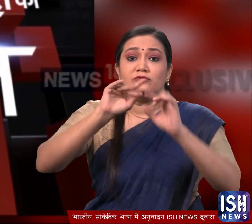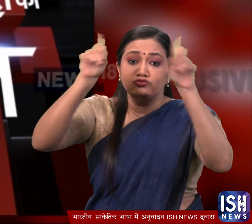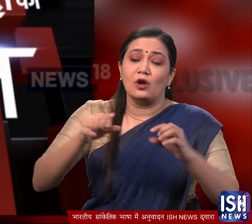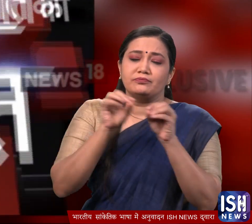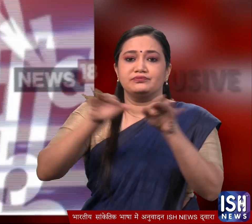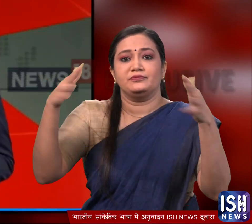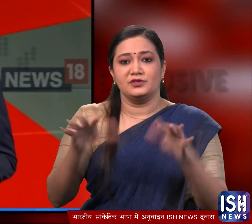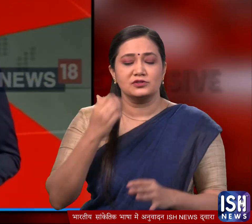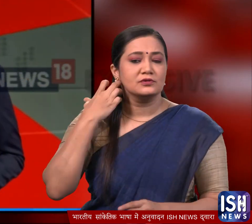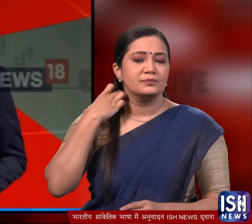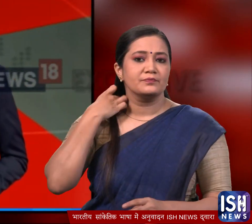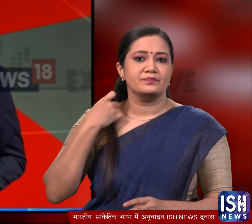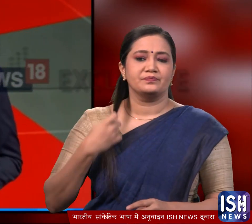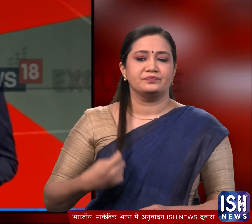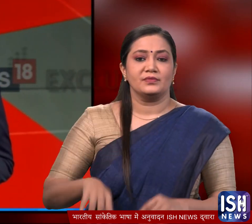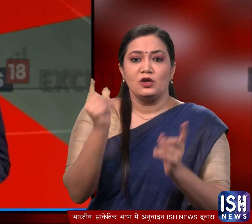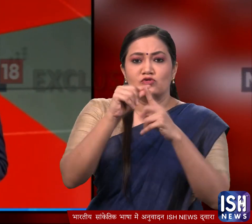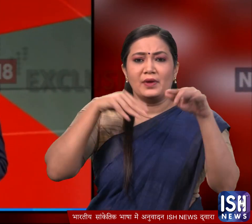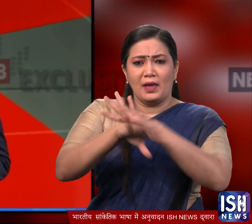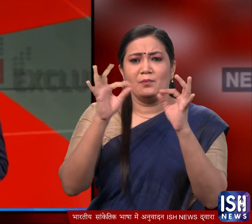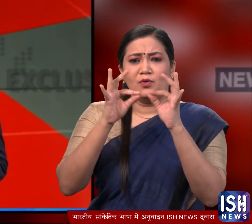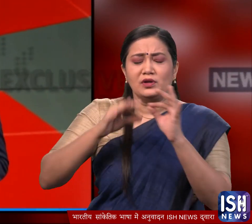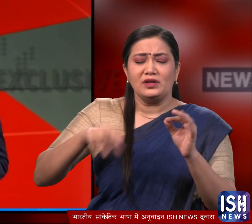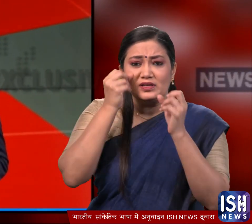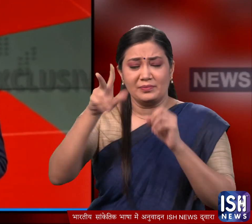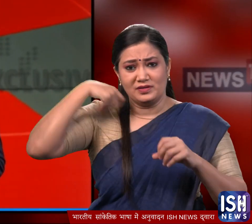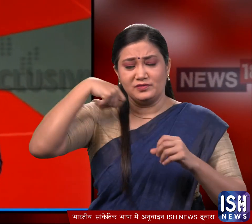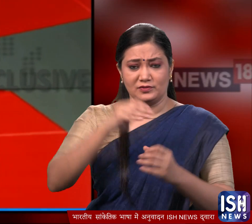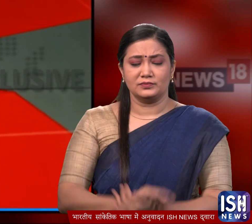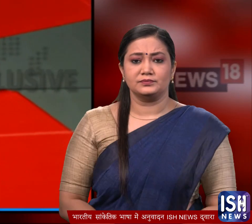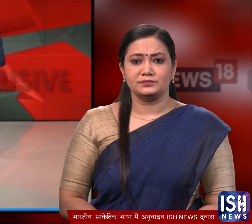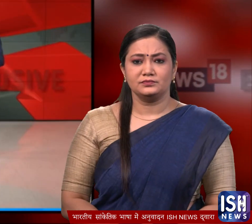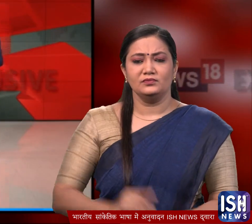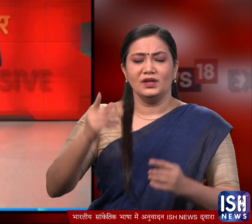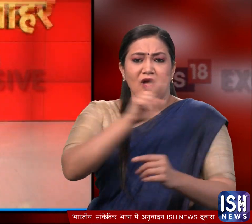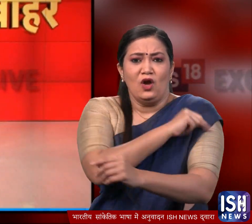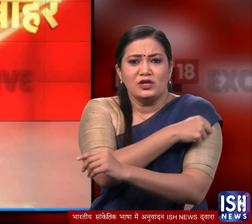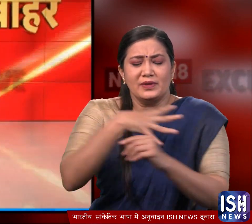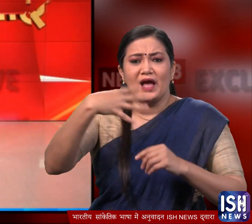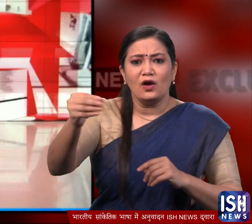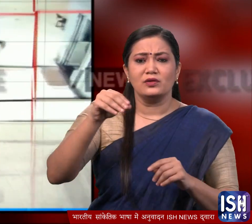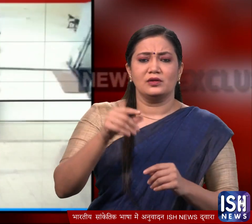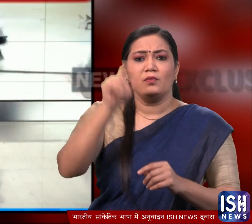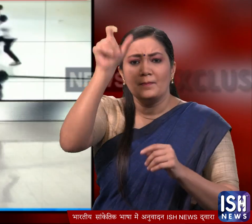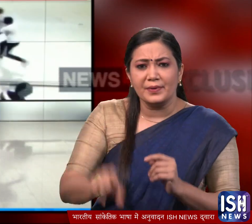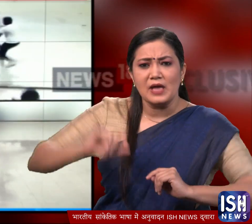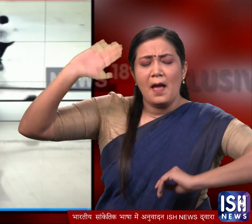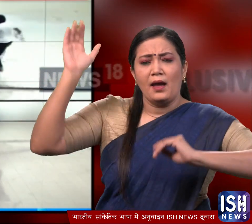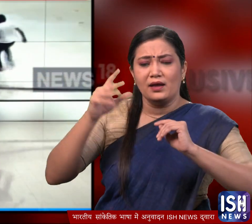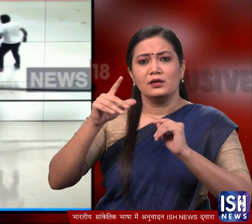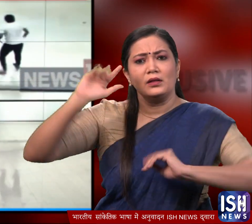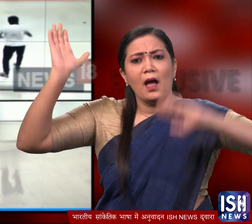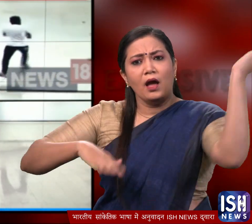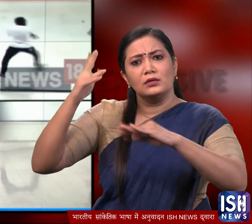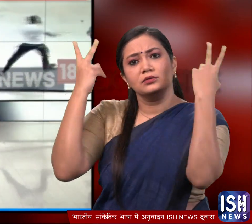रही। उत्तर प्रदेश के बुलंदशहर से दिल दहला देने वाला एक वीडियो सामने आया। वहां एक अस्पताल के बाहर कुछ लोगों ने एक आदमी की जमकर पिटाई